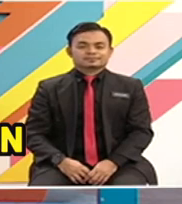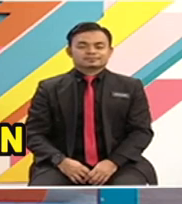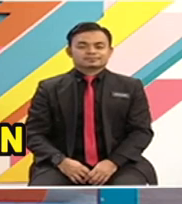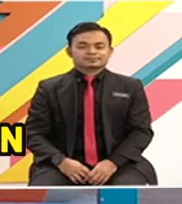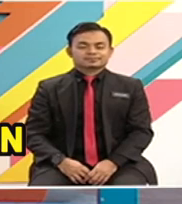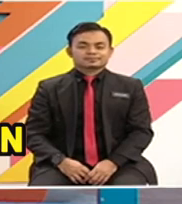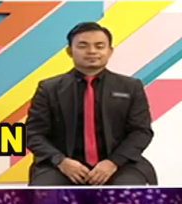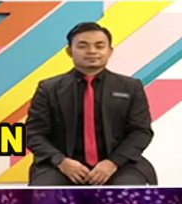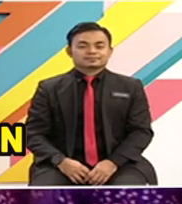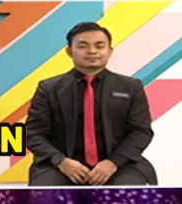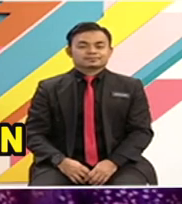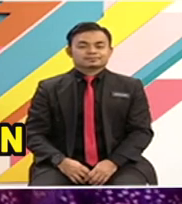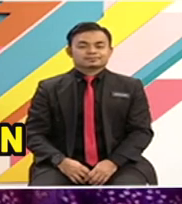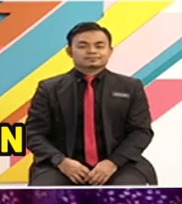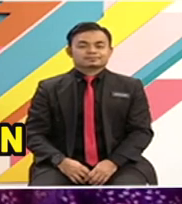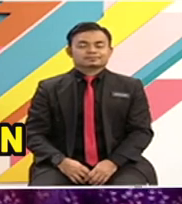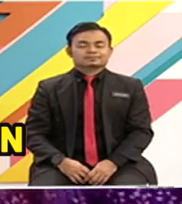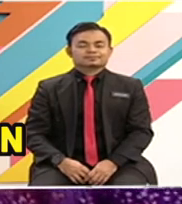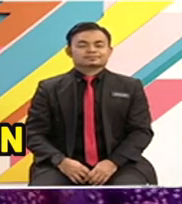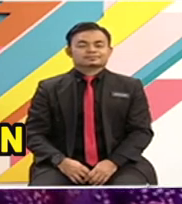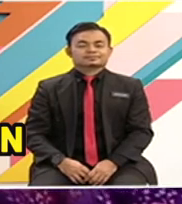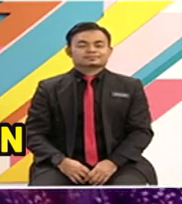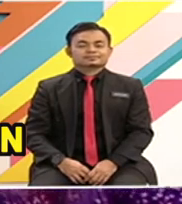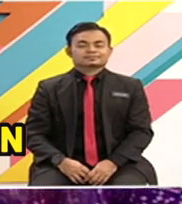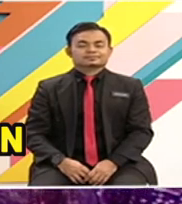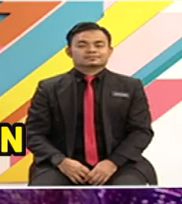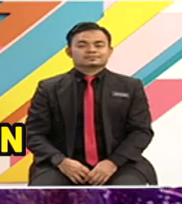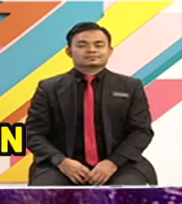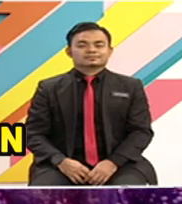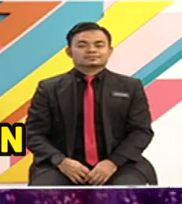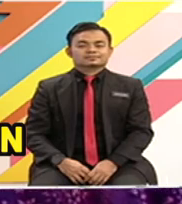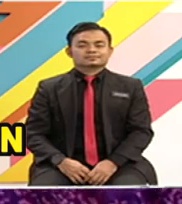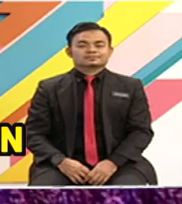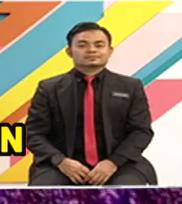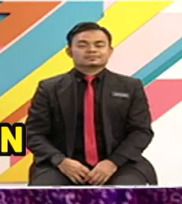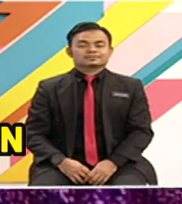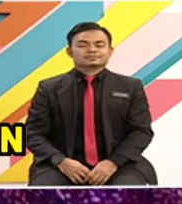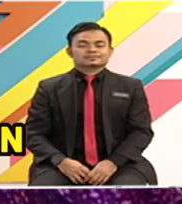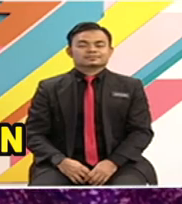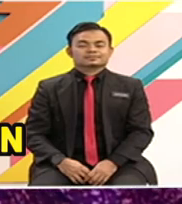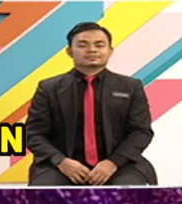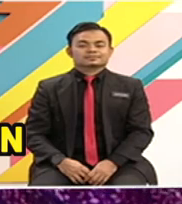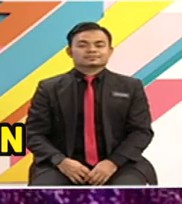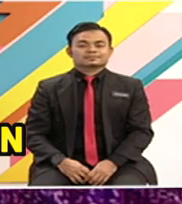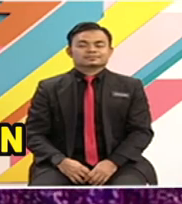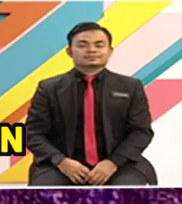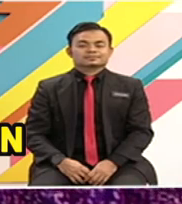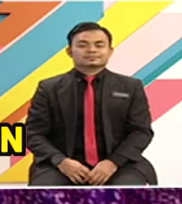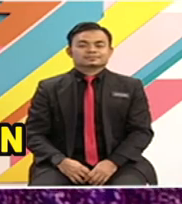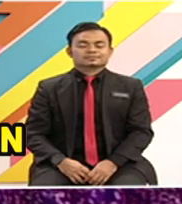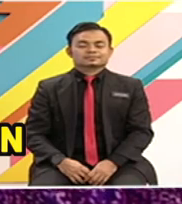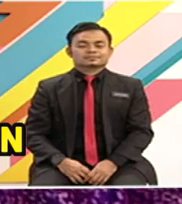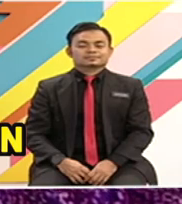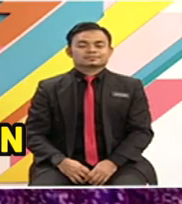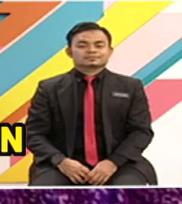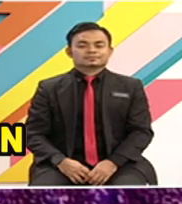jadi Windu ini disebabkan kita the bekas dibawah ini nggak perlu takut untuk Sumpah tapi takut tumpah